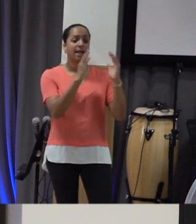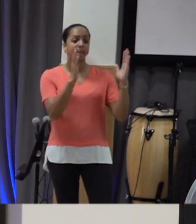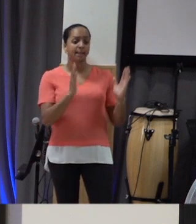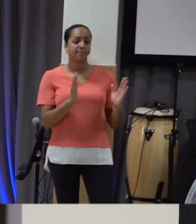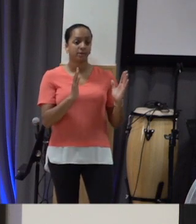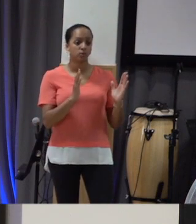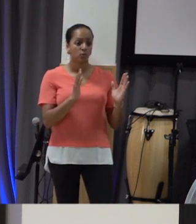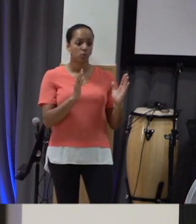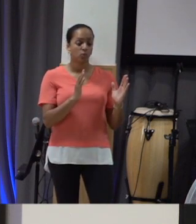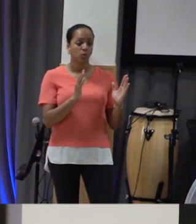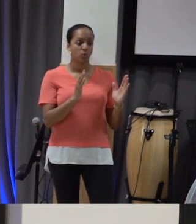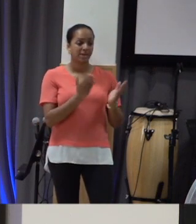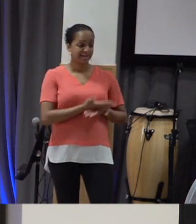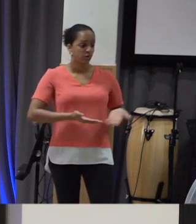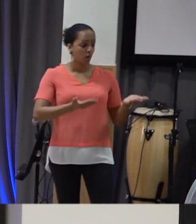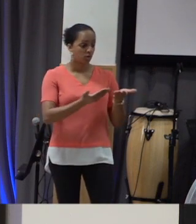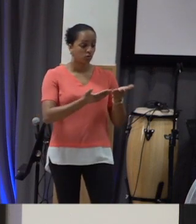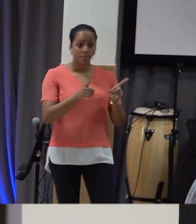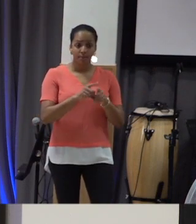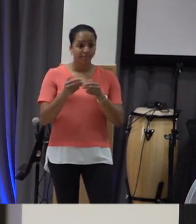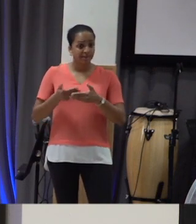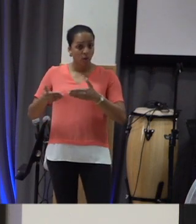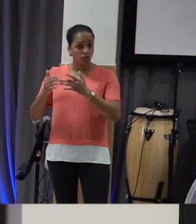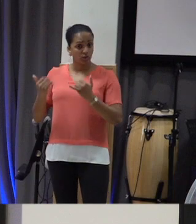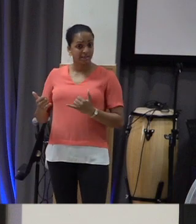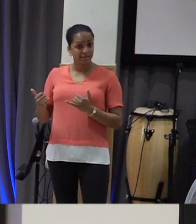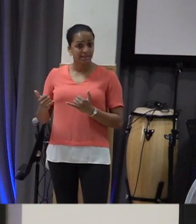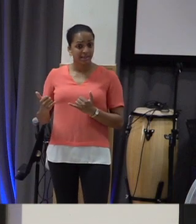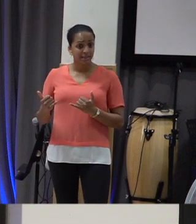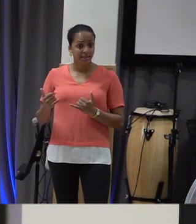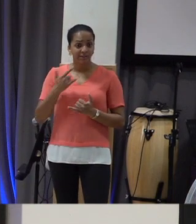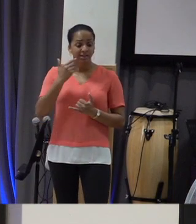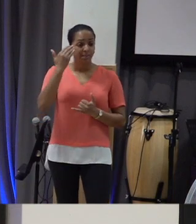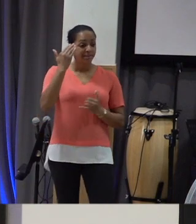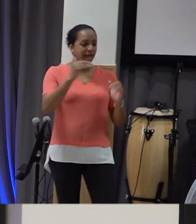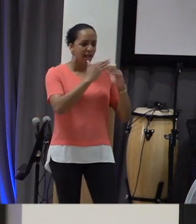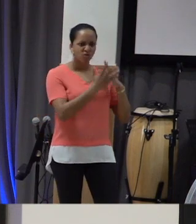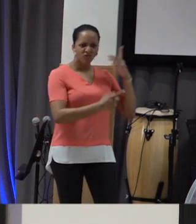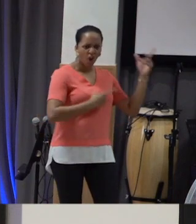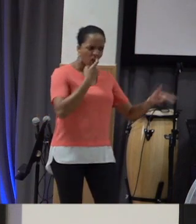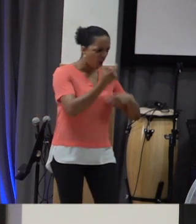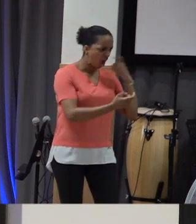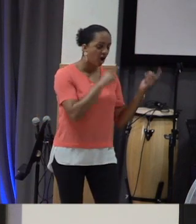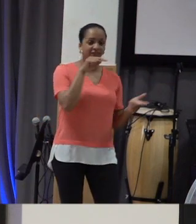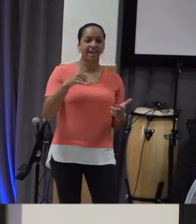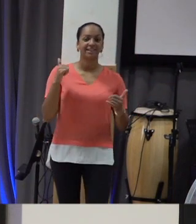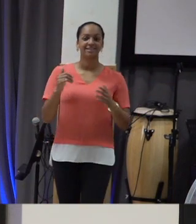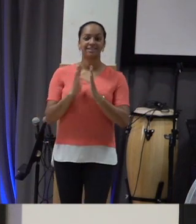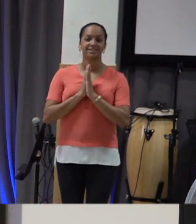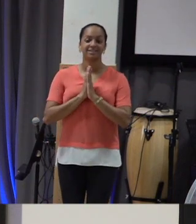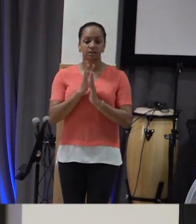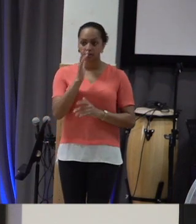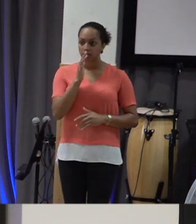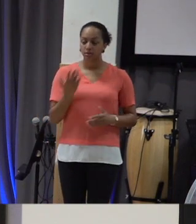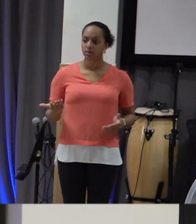vécu à l'église. Et s'il y a de la violence chez eux, ils ne pourront pas apporter à l'église un culte qui est agréable à Dieu. Mon frère, ma sœur, si tu es marié,